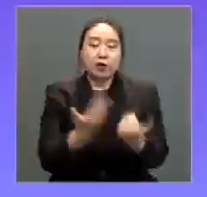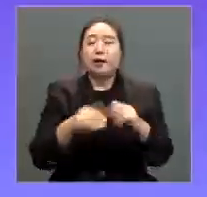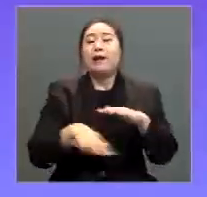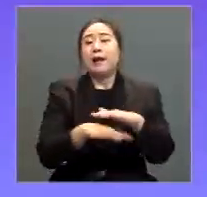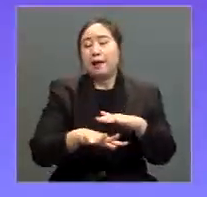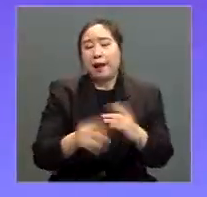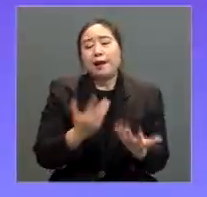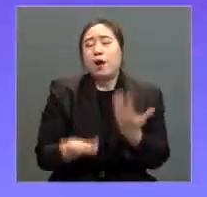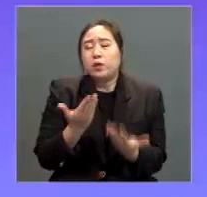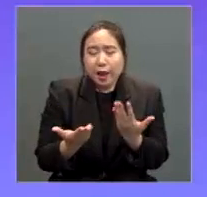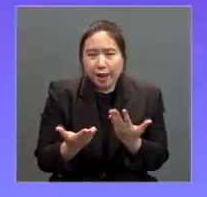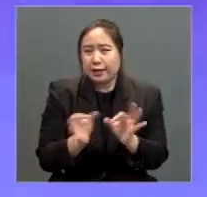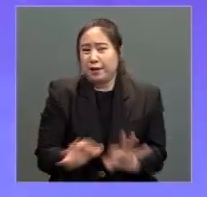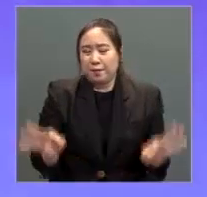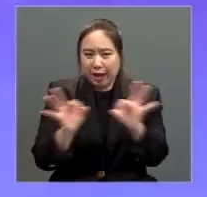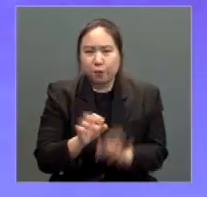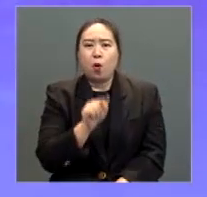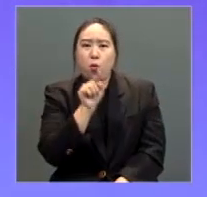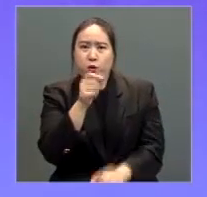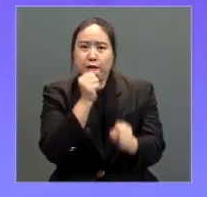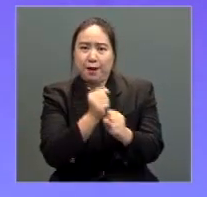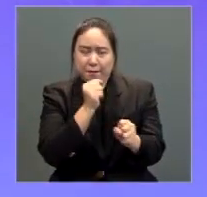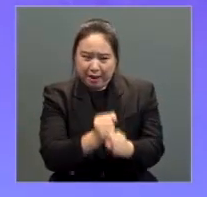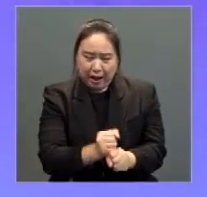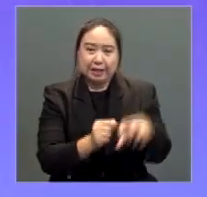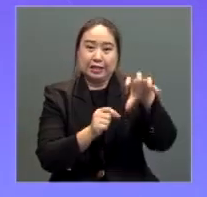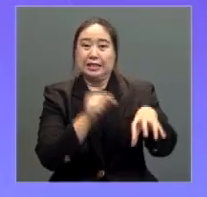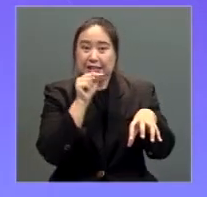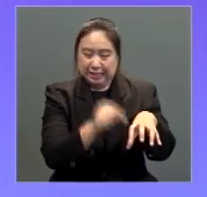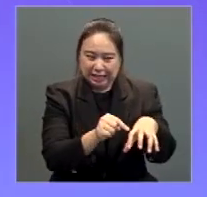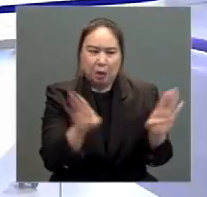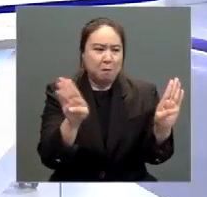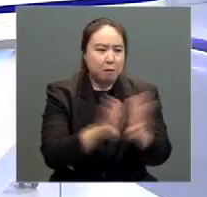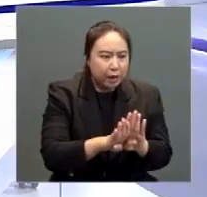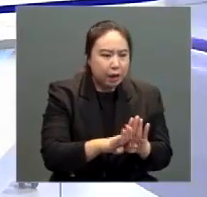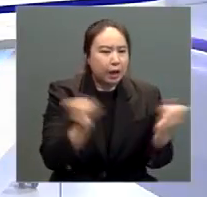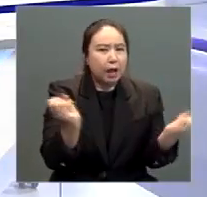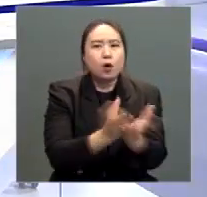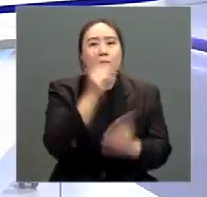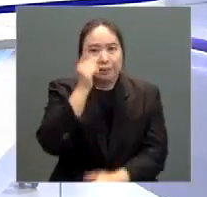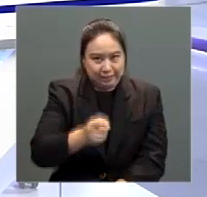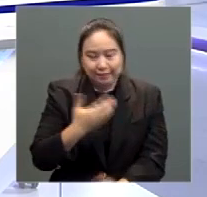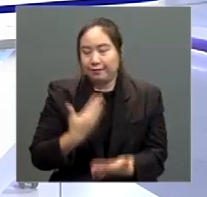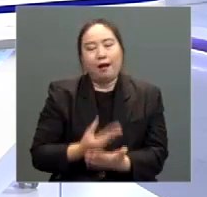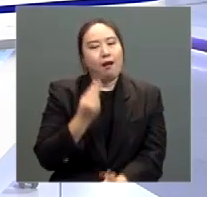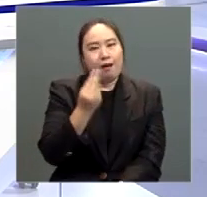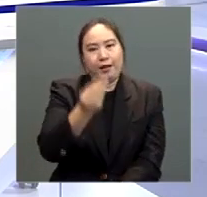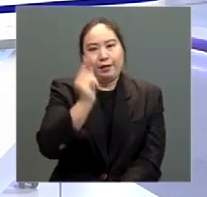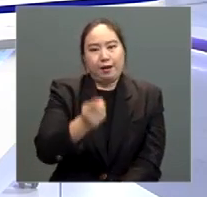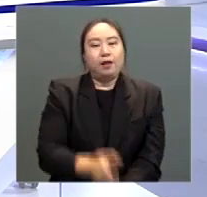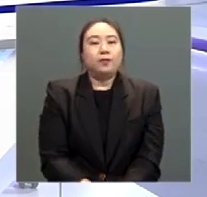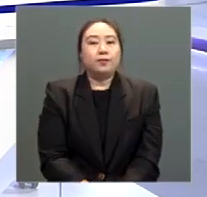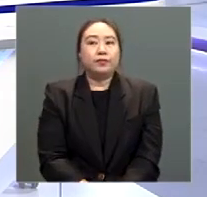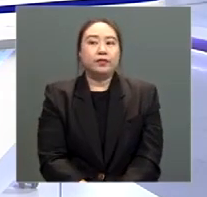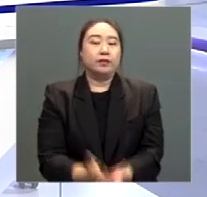ลักฐานอะไรที่บ่งชี้ได้ว่าคุณทำงานและได้รับผลกระทบจริงๆอ ัน นี้ยอมจ่ายอย่างแน่นอนพอเจ้าหน้า